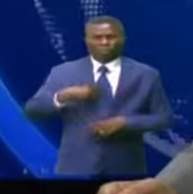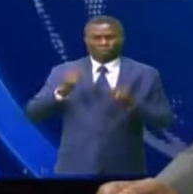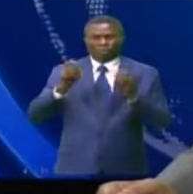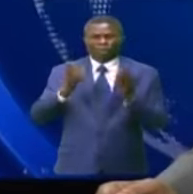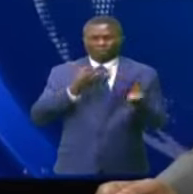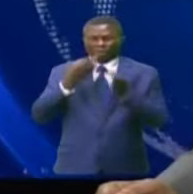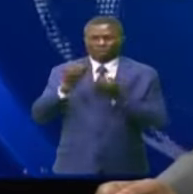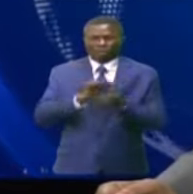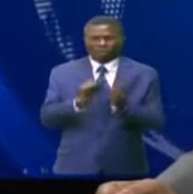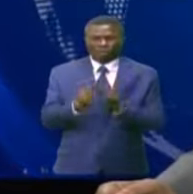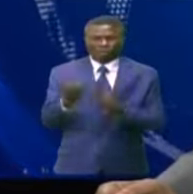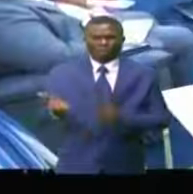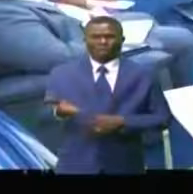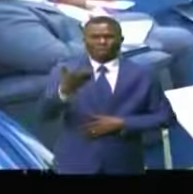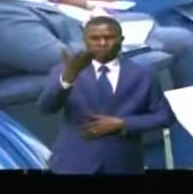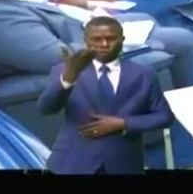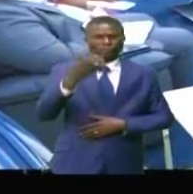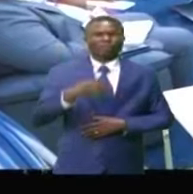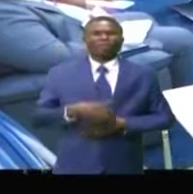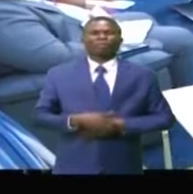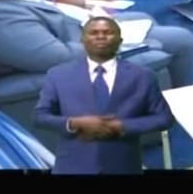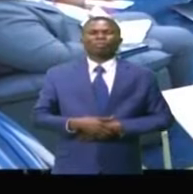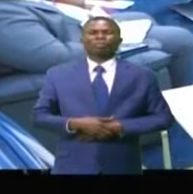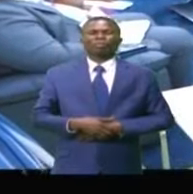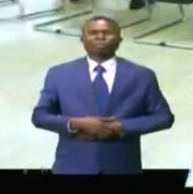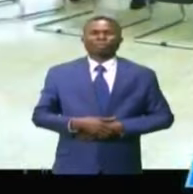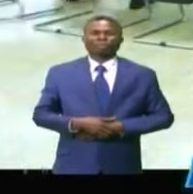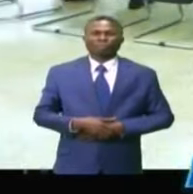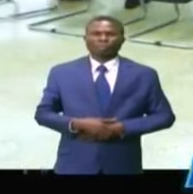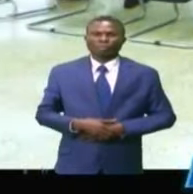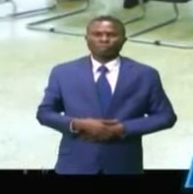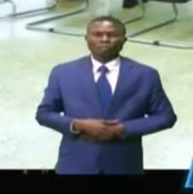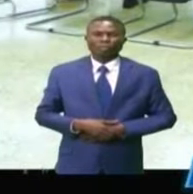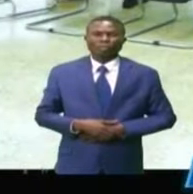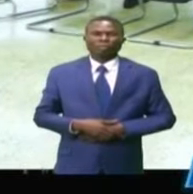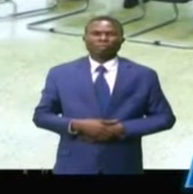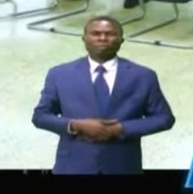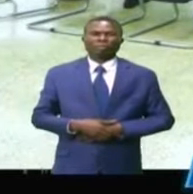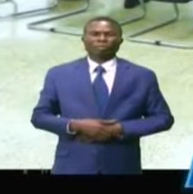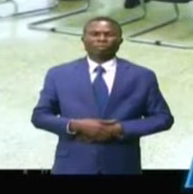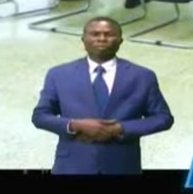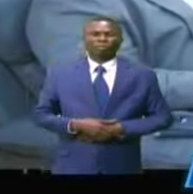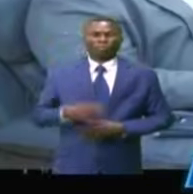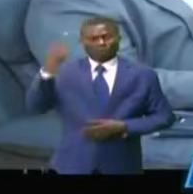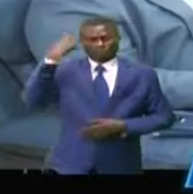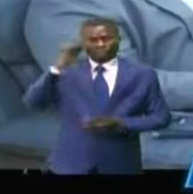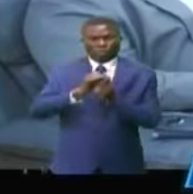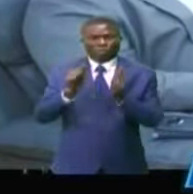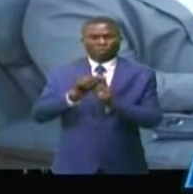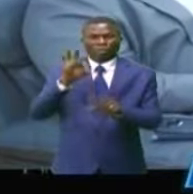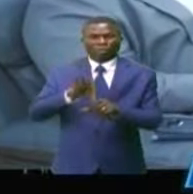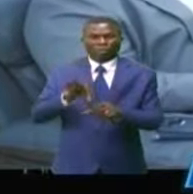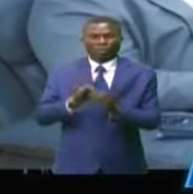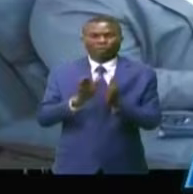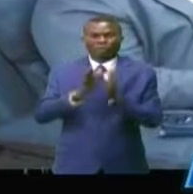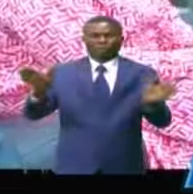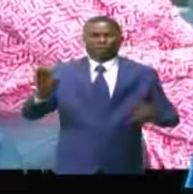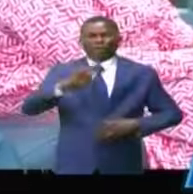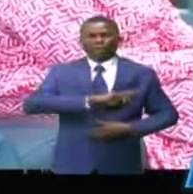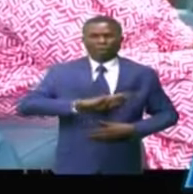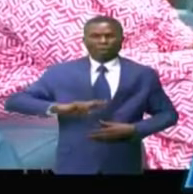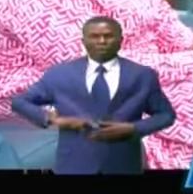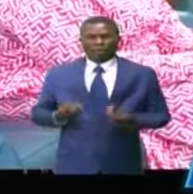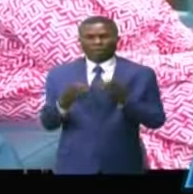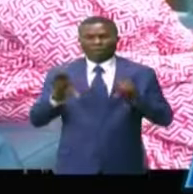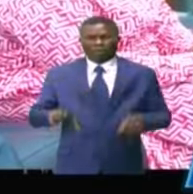Bogelor Kimpianga de Nikungi. Le 20 décembre, date prévue pour les élections générales en République démocratique du Congo,